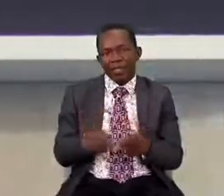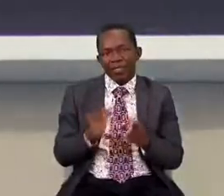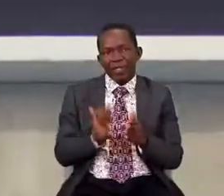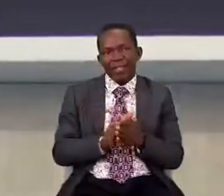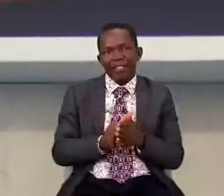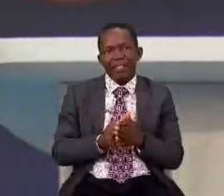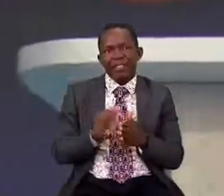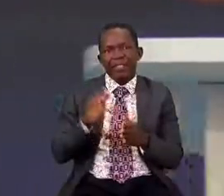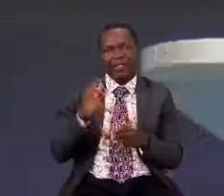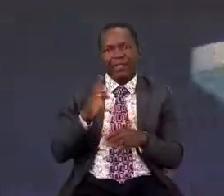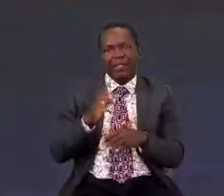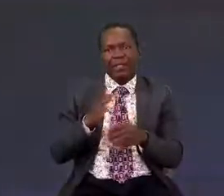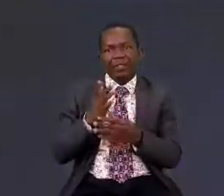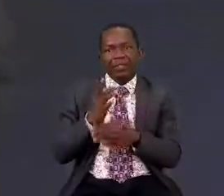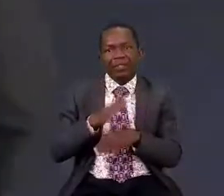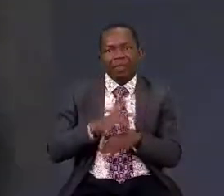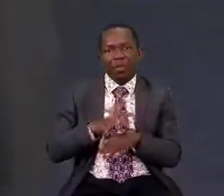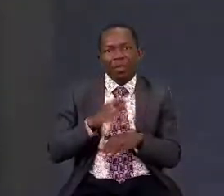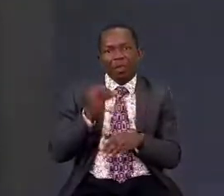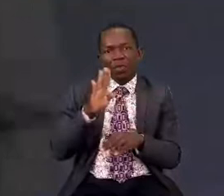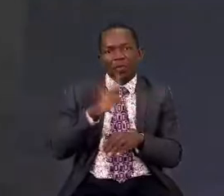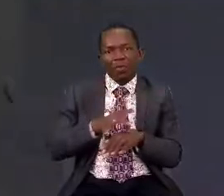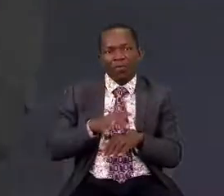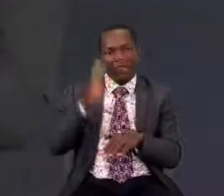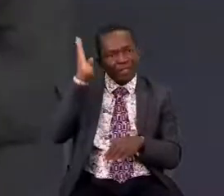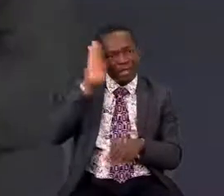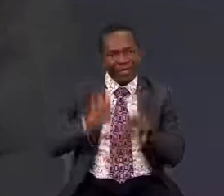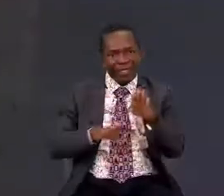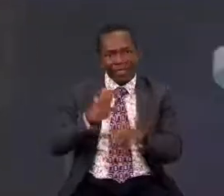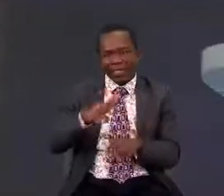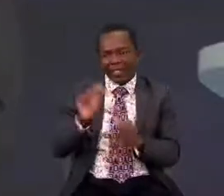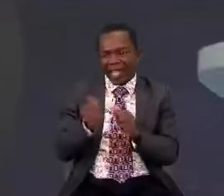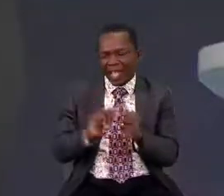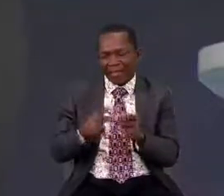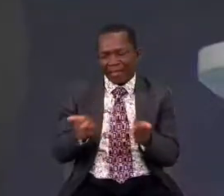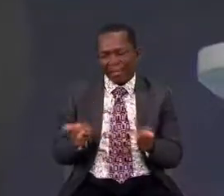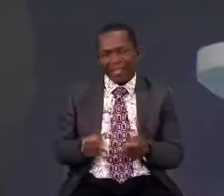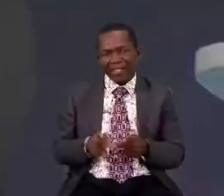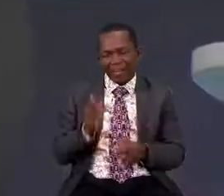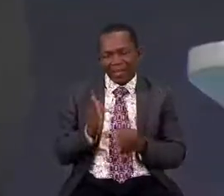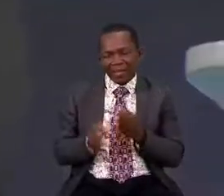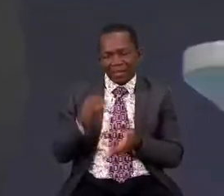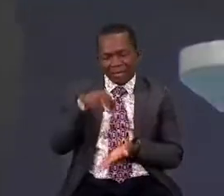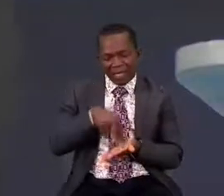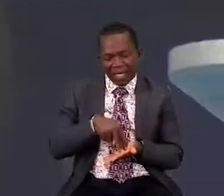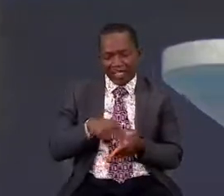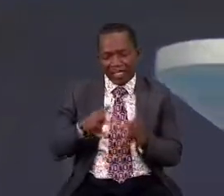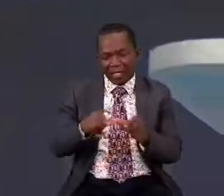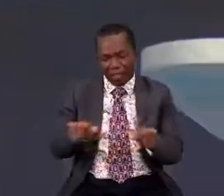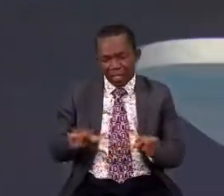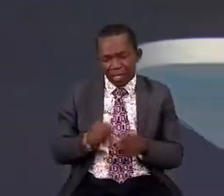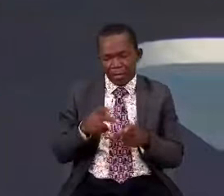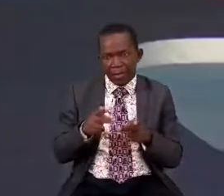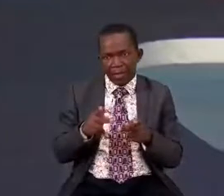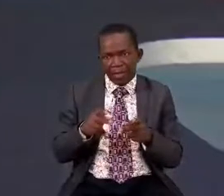Si vous tenez dans un lieu local, c'est ce qui te sera donné. Si tu vas au-delà et tu as